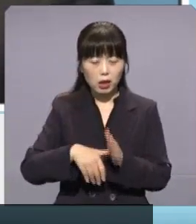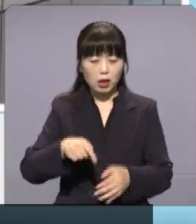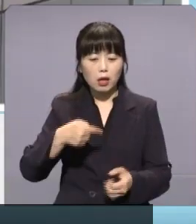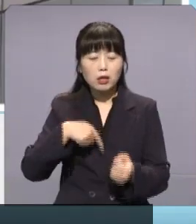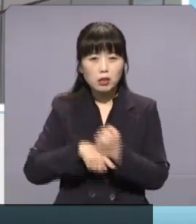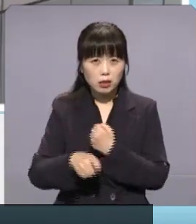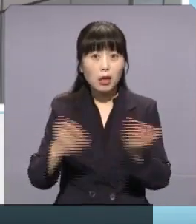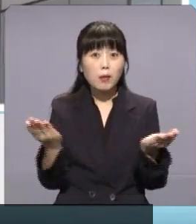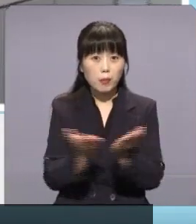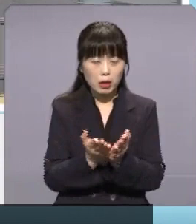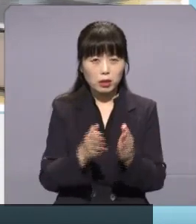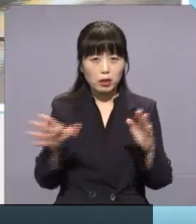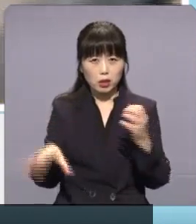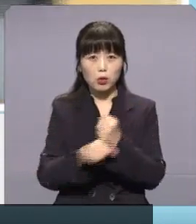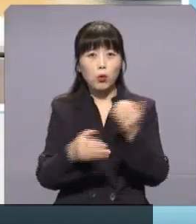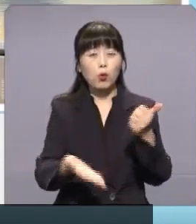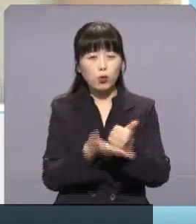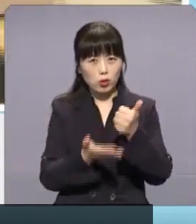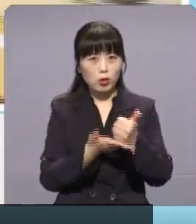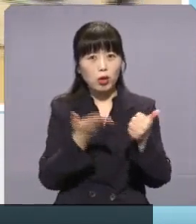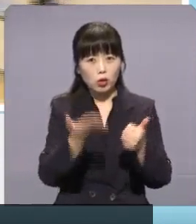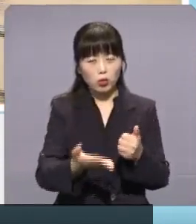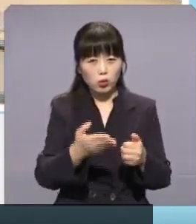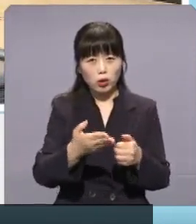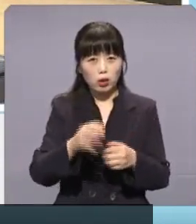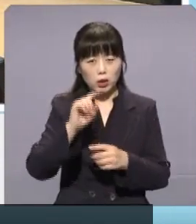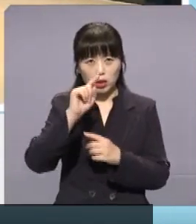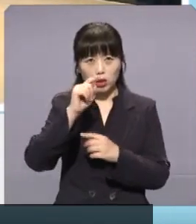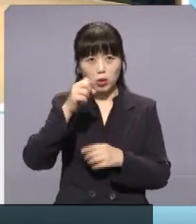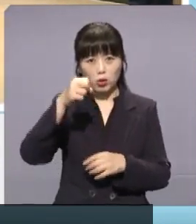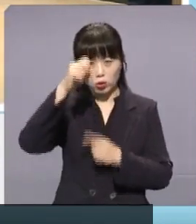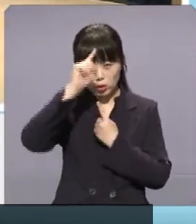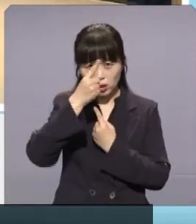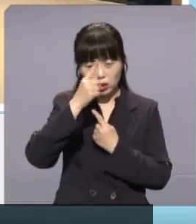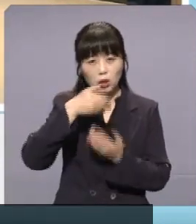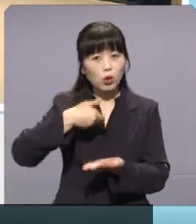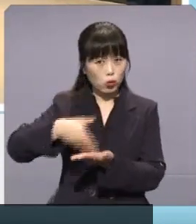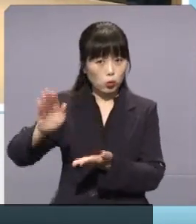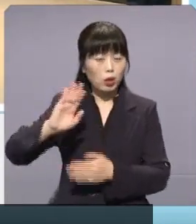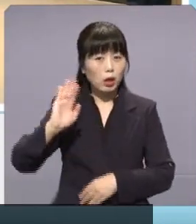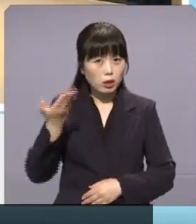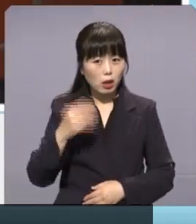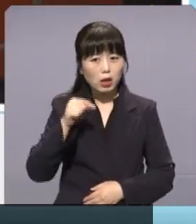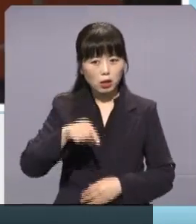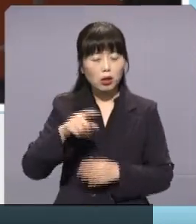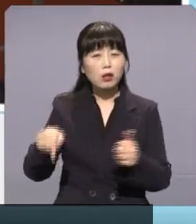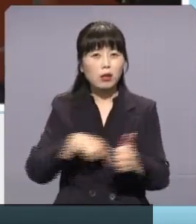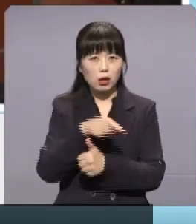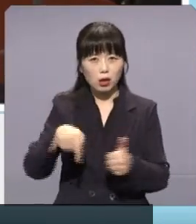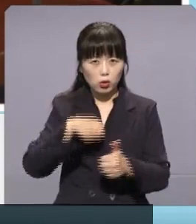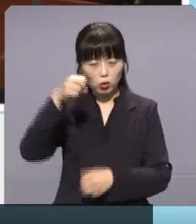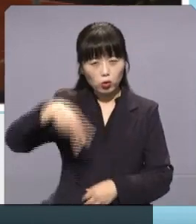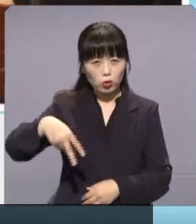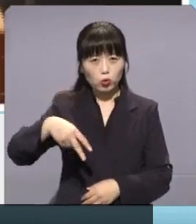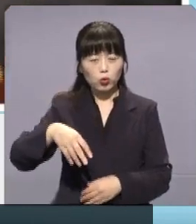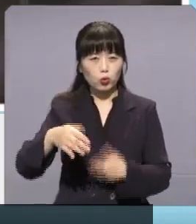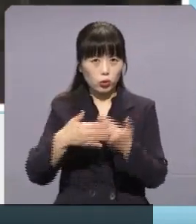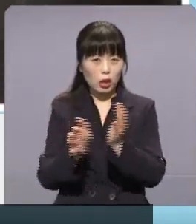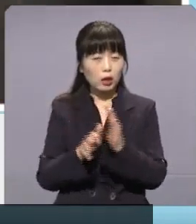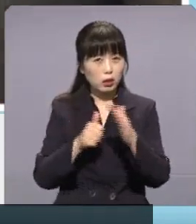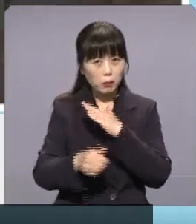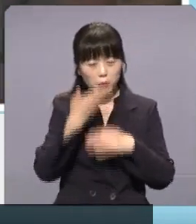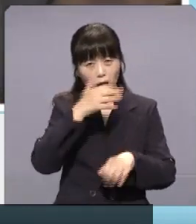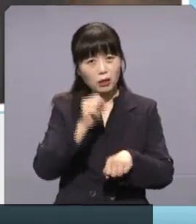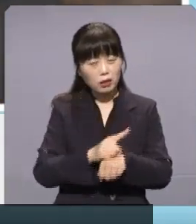맞는 사람들을 많이 공천하려고 예. 이준석 대표를 결국엔 쫓아낸 거 아니겠어요? 네. 그런 상황에서 유승민 대표가 당대표 될